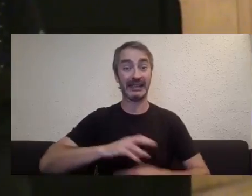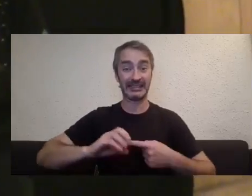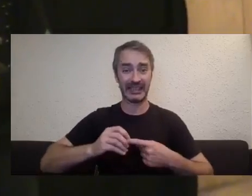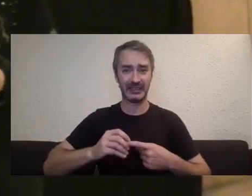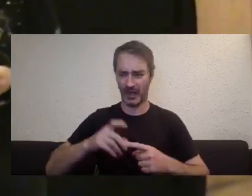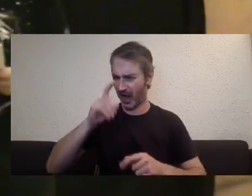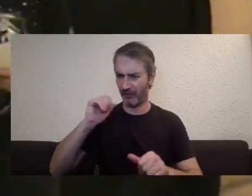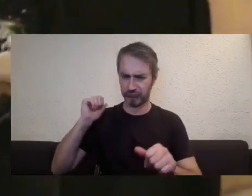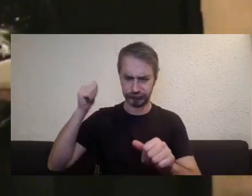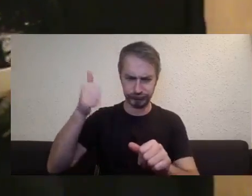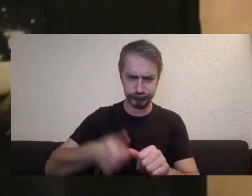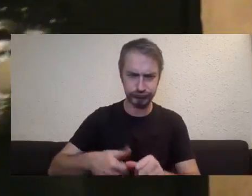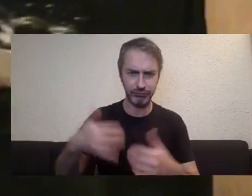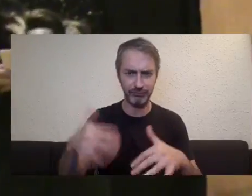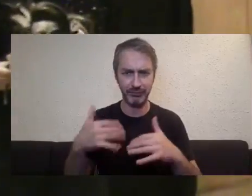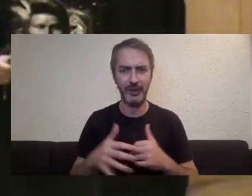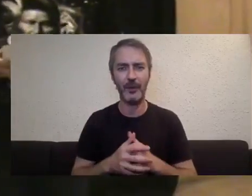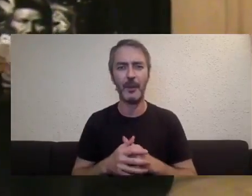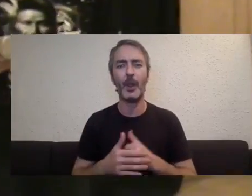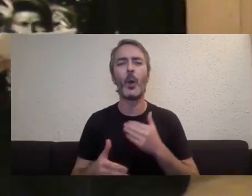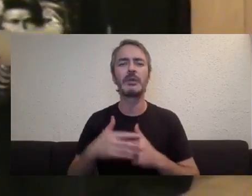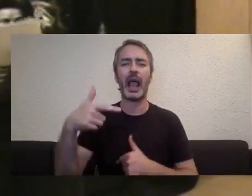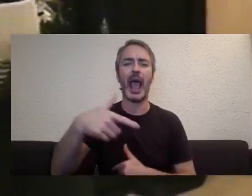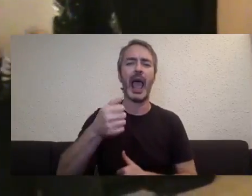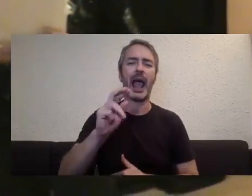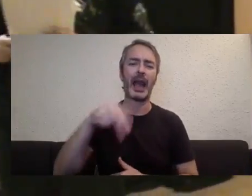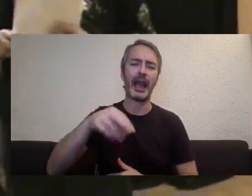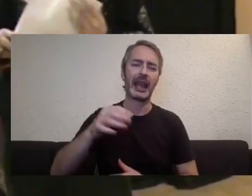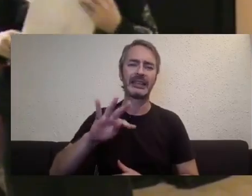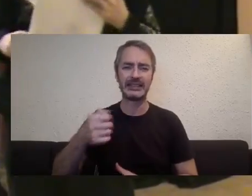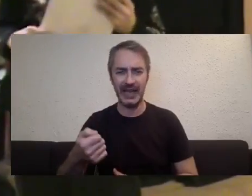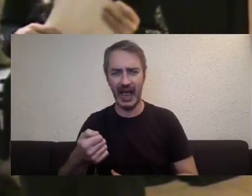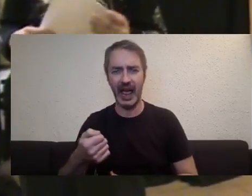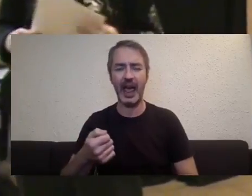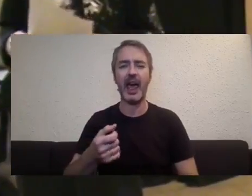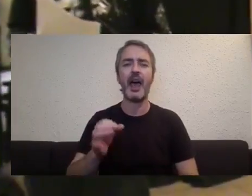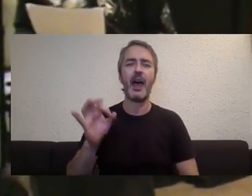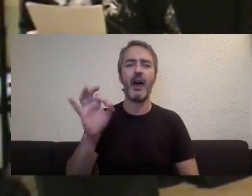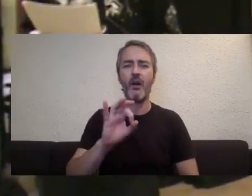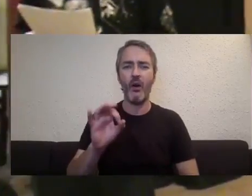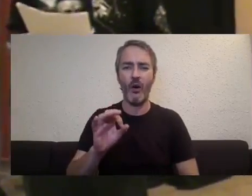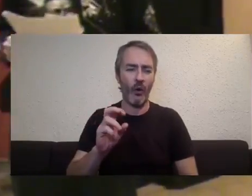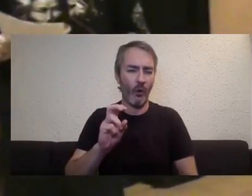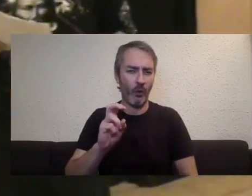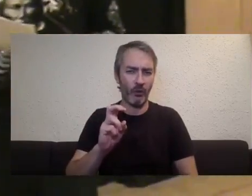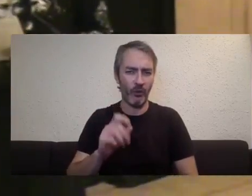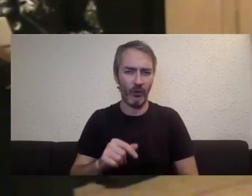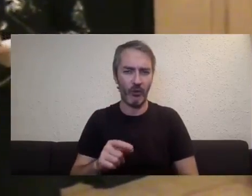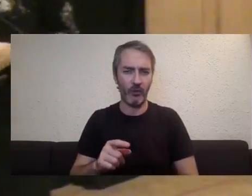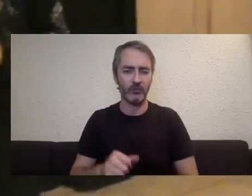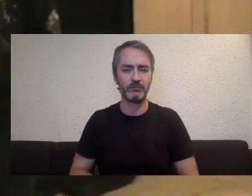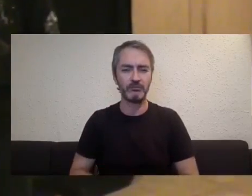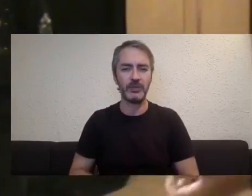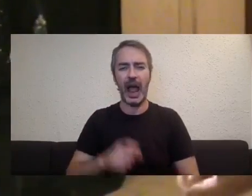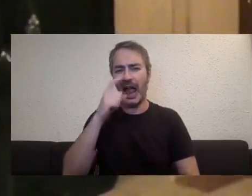que sé, el barri de Sants en tots aquests anys, no? Des del que explicava el Roger abans, no? Des del principi de la barnatxa, de dinamitzar, de plegar gent,